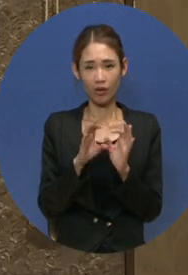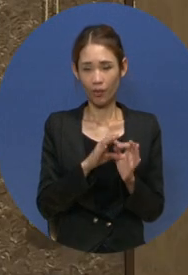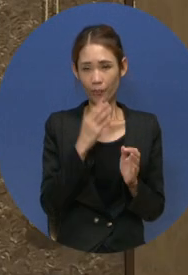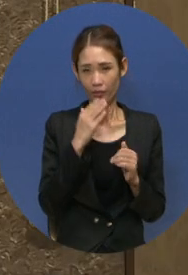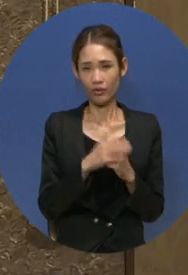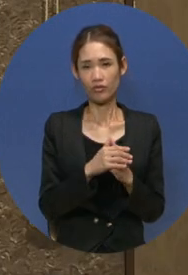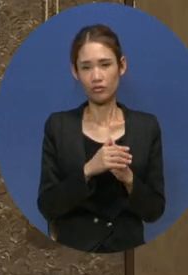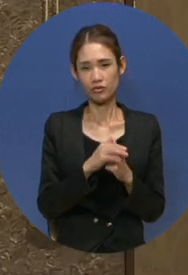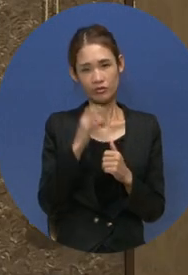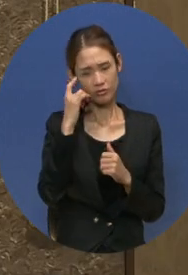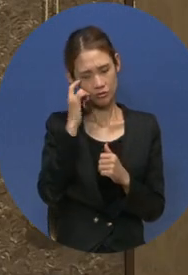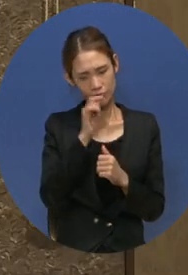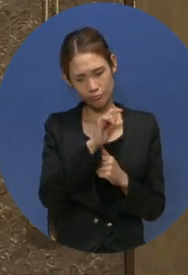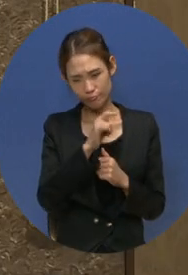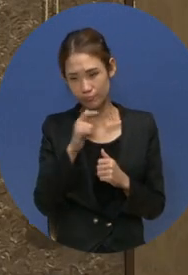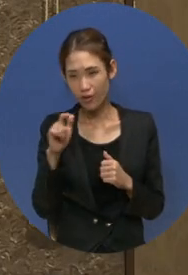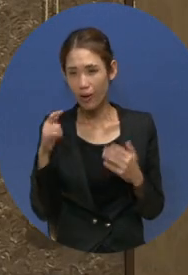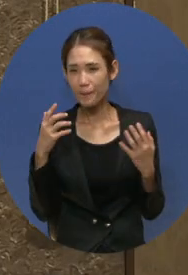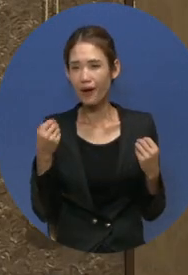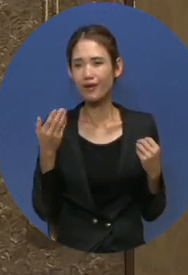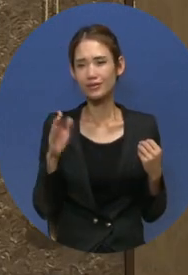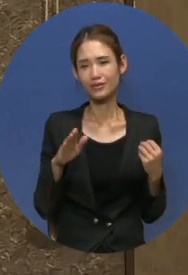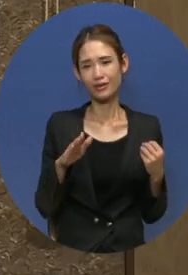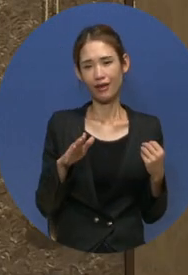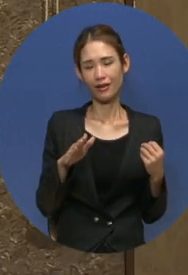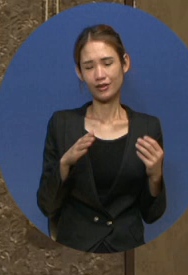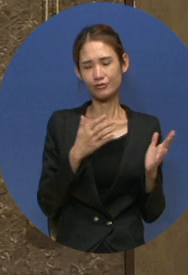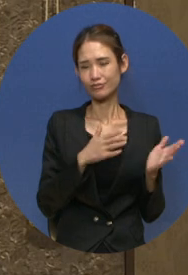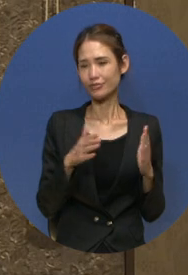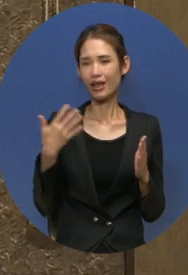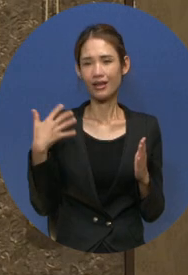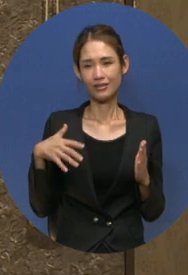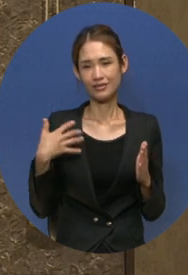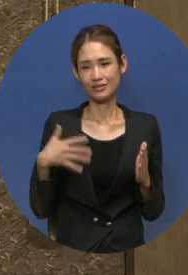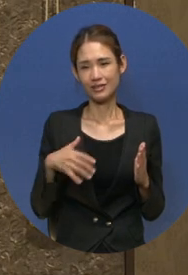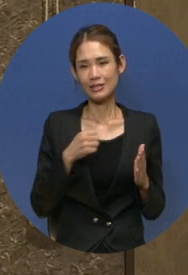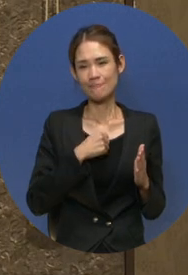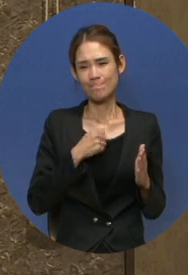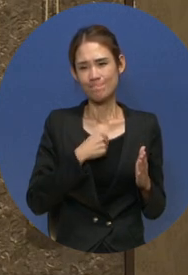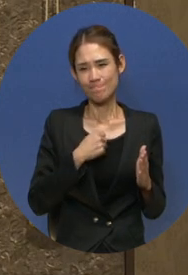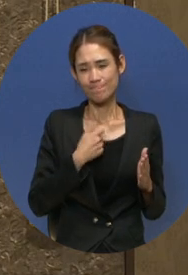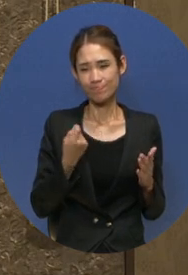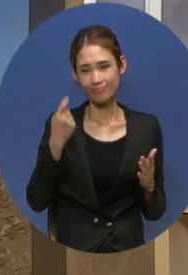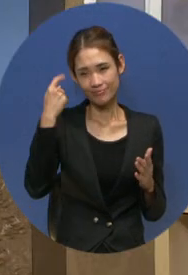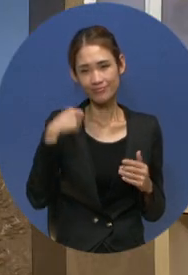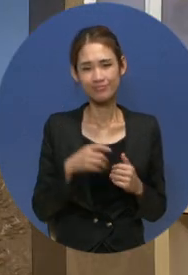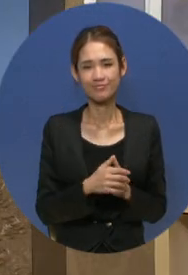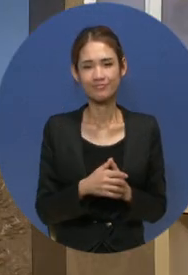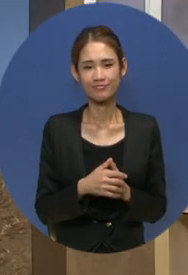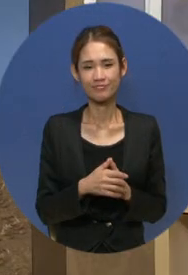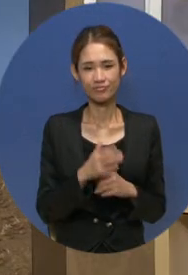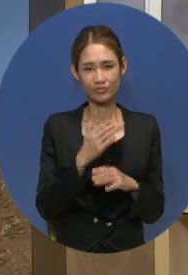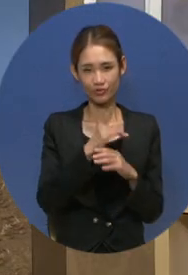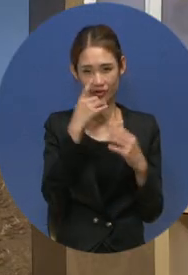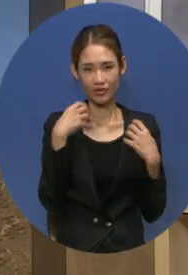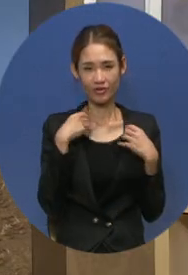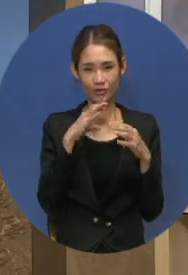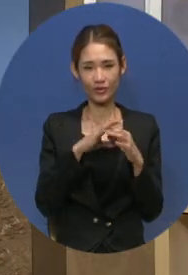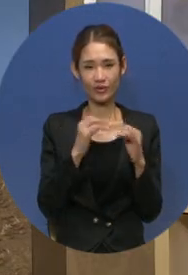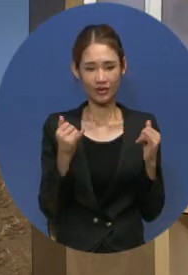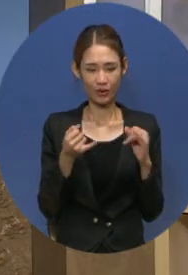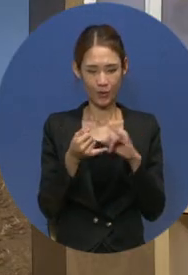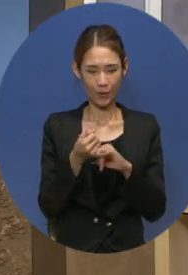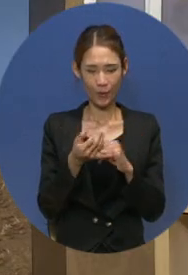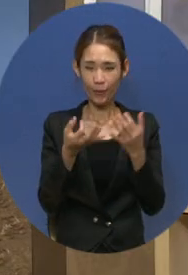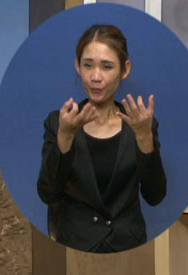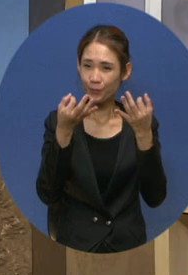지금 생각은 많은데 아. 이 장이 지금 마련되지 않아갖고 예. 예, 지금 많이 답답해하고 있는 시점입니다. 네. 아, 중구청 관계자분들이 꼭